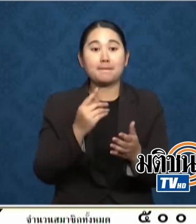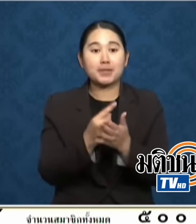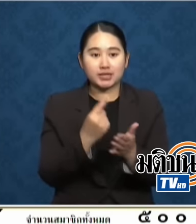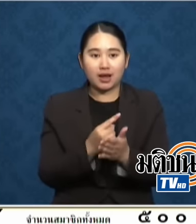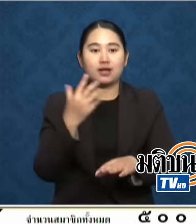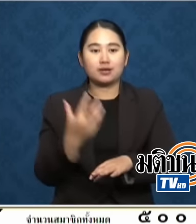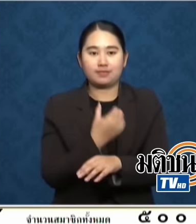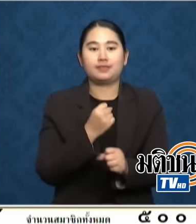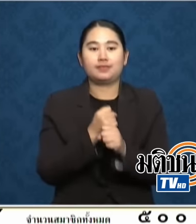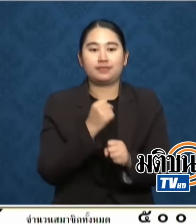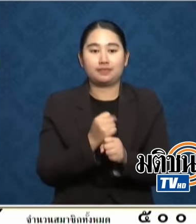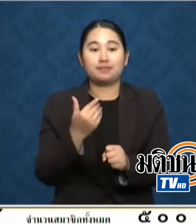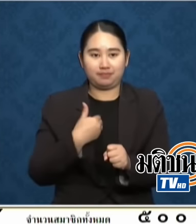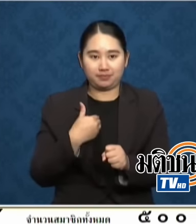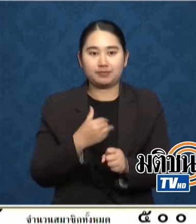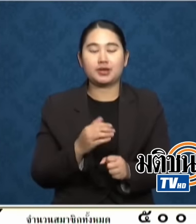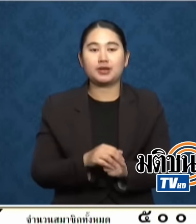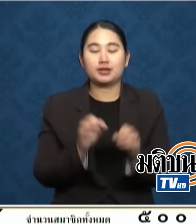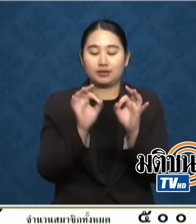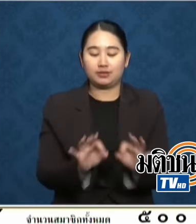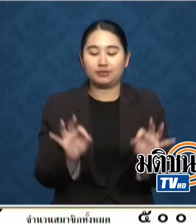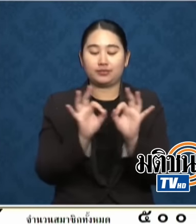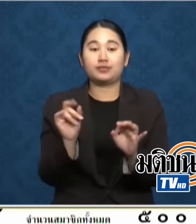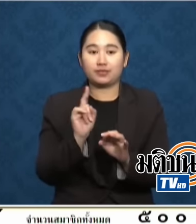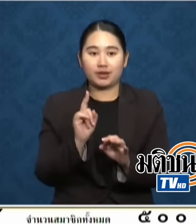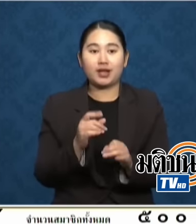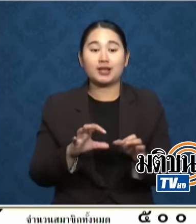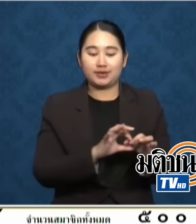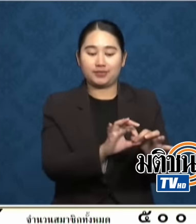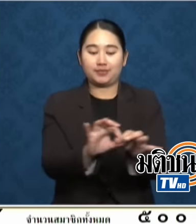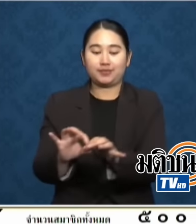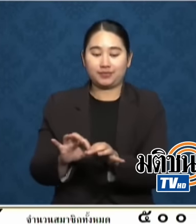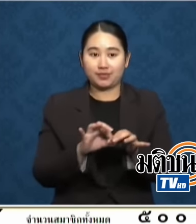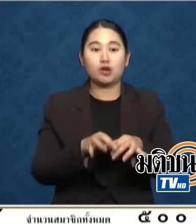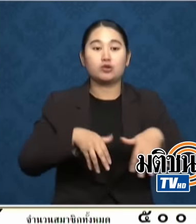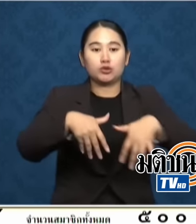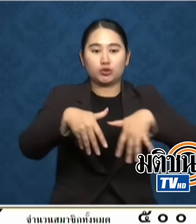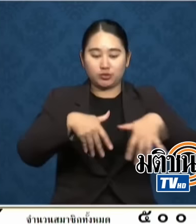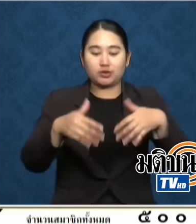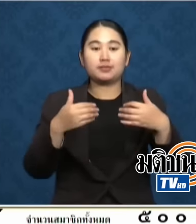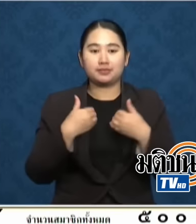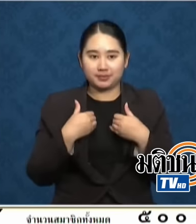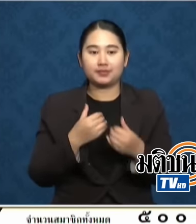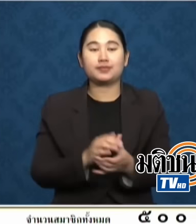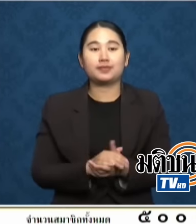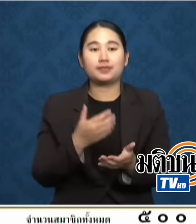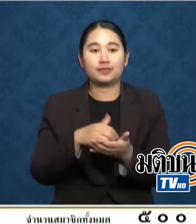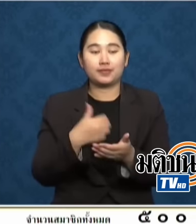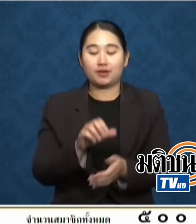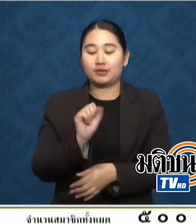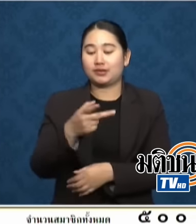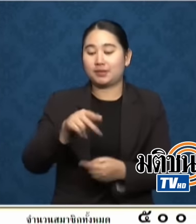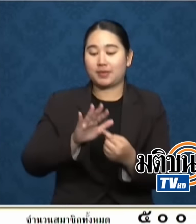าที่อย่างมากและที่สำคัญที่สุดก็คือมีความเชื่อมโยงกับประชาชนสภาที่ปรึกษ